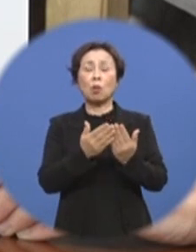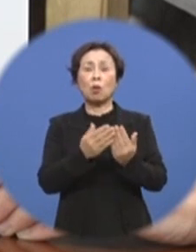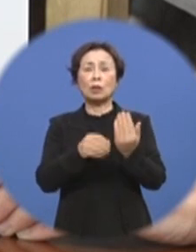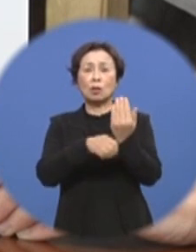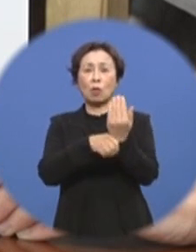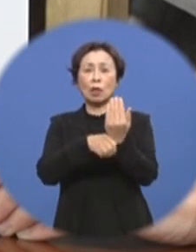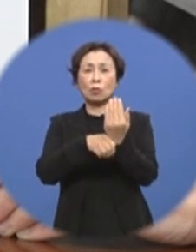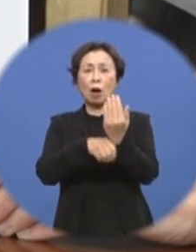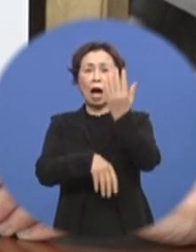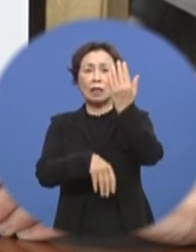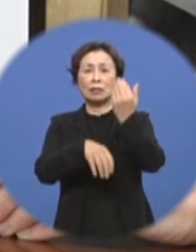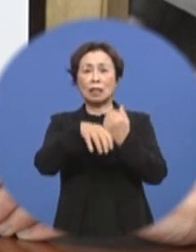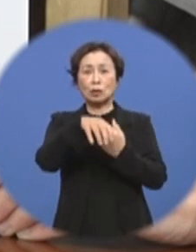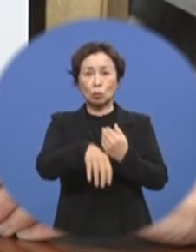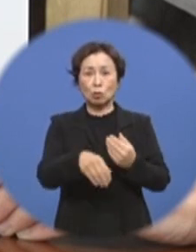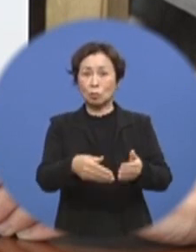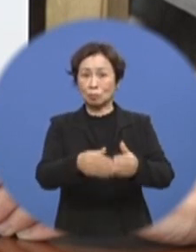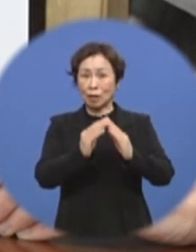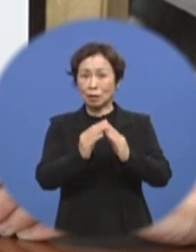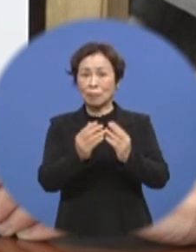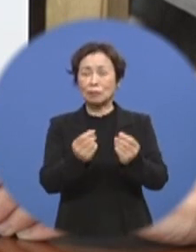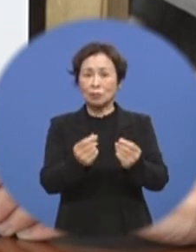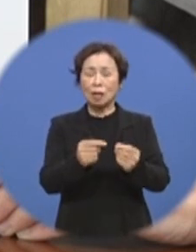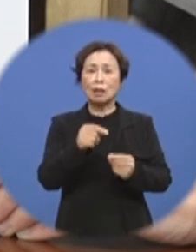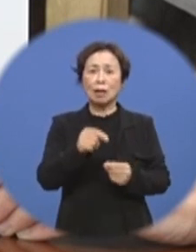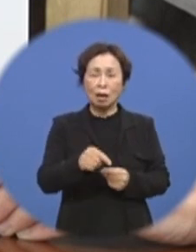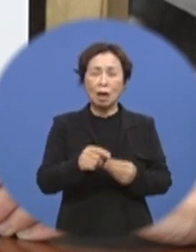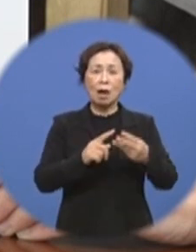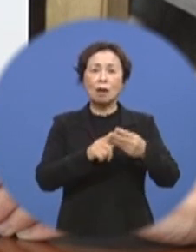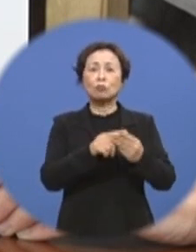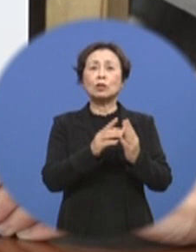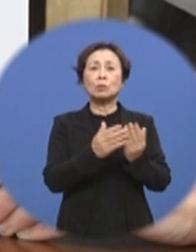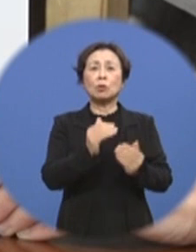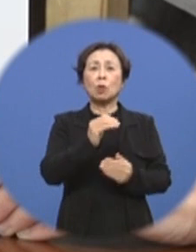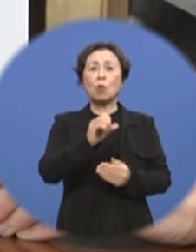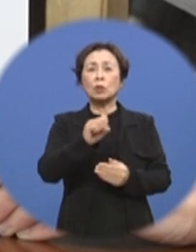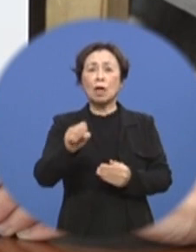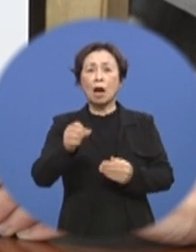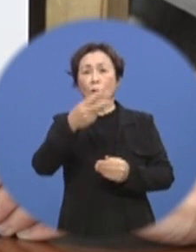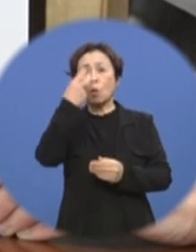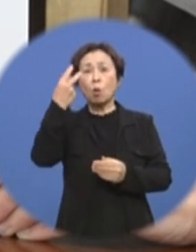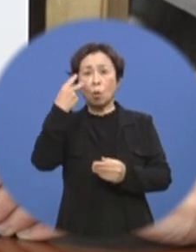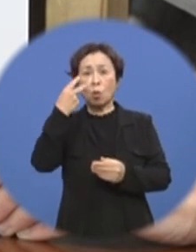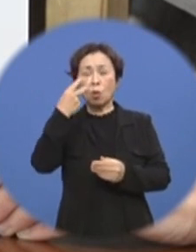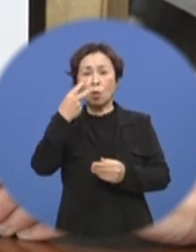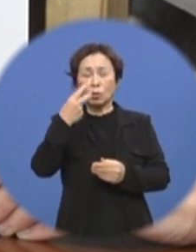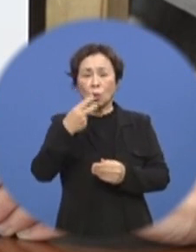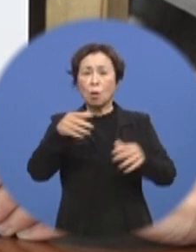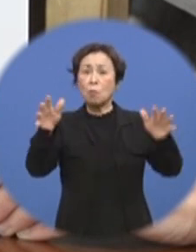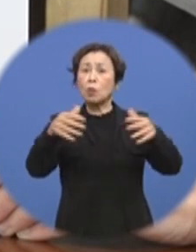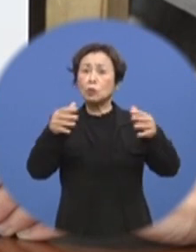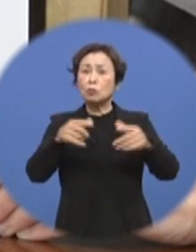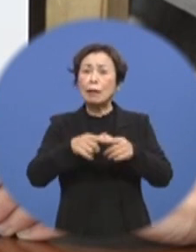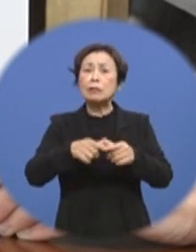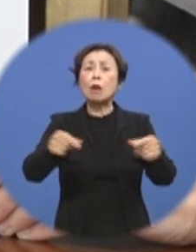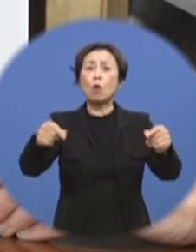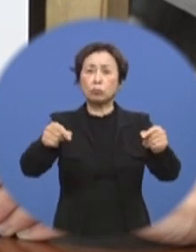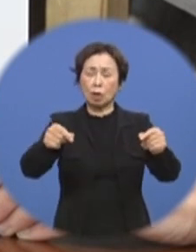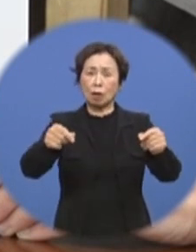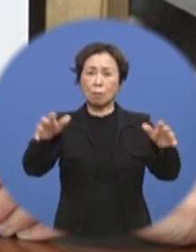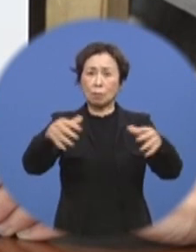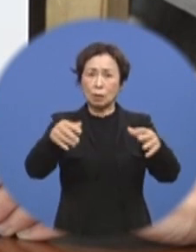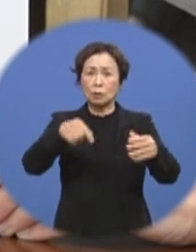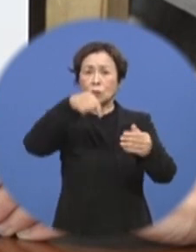ができるわけですから串本古座高校もう全国募集にしてあるんですけどその中に宇宙